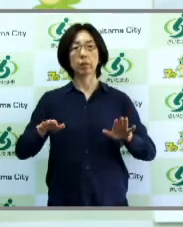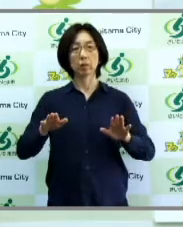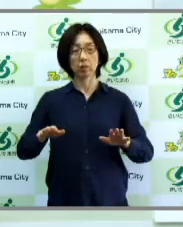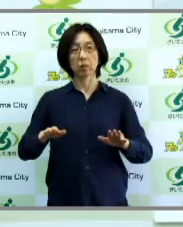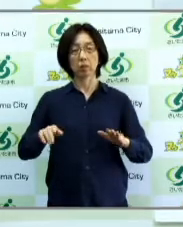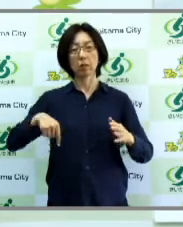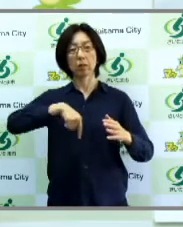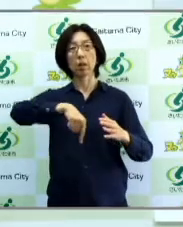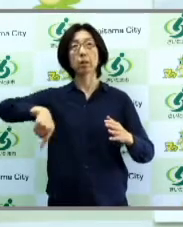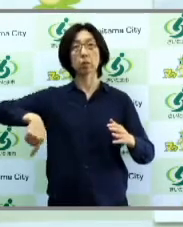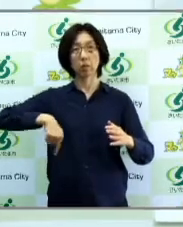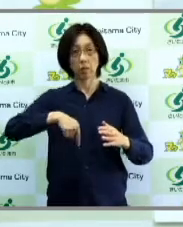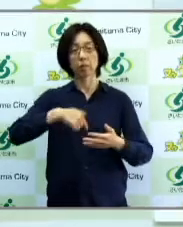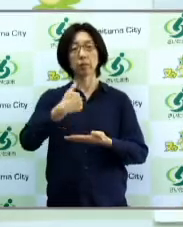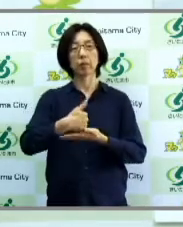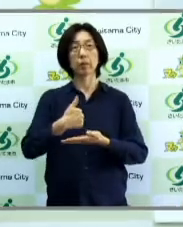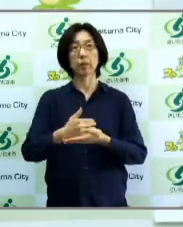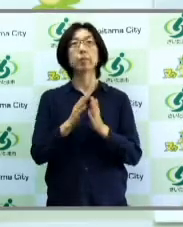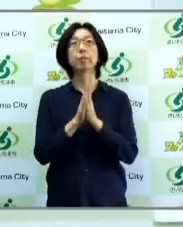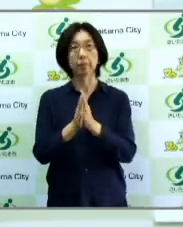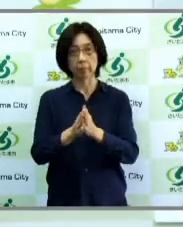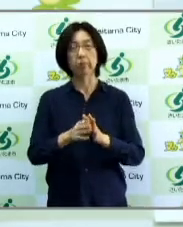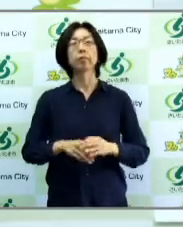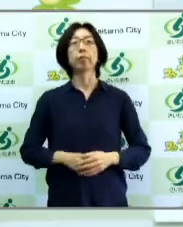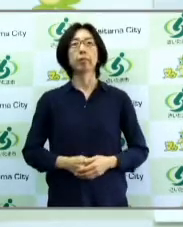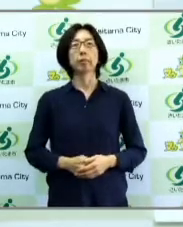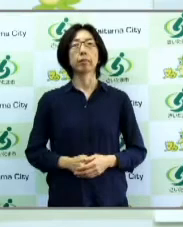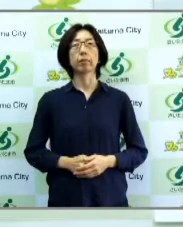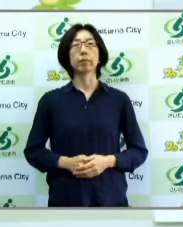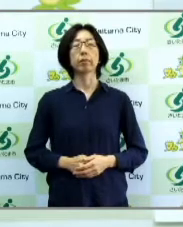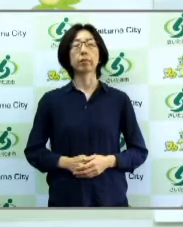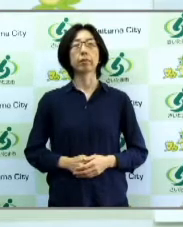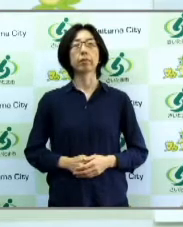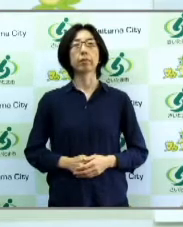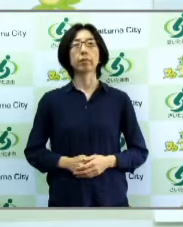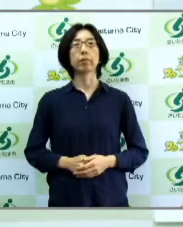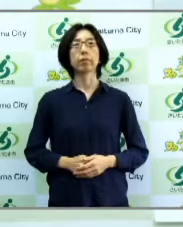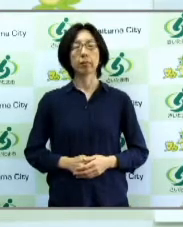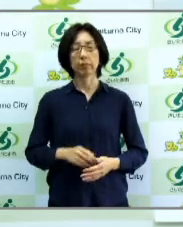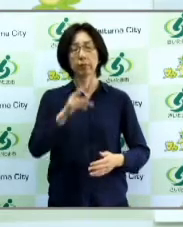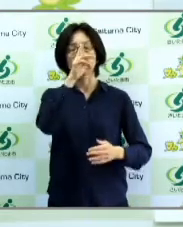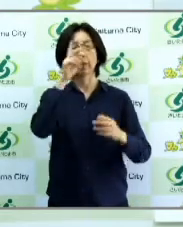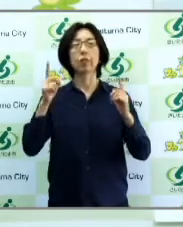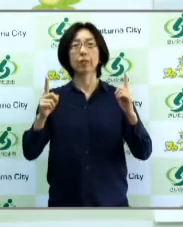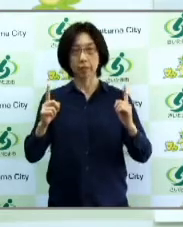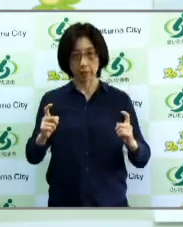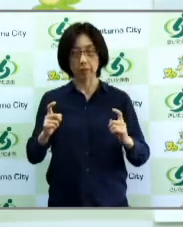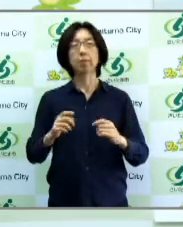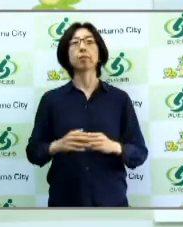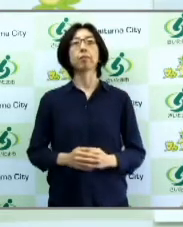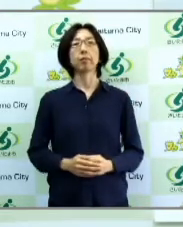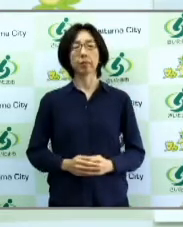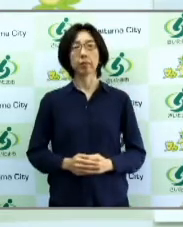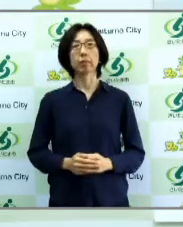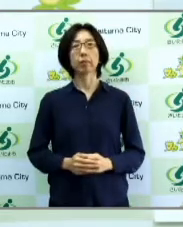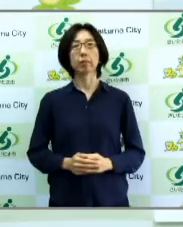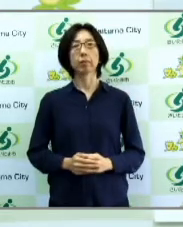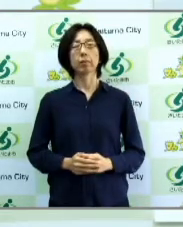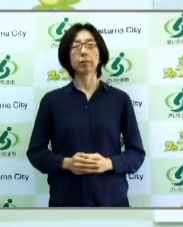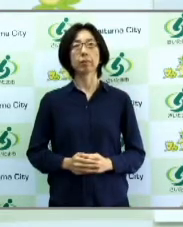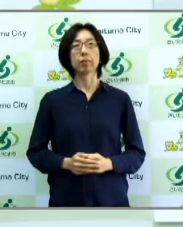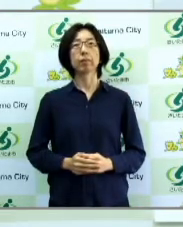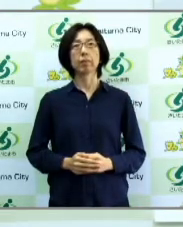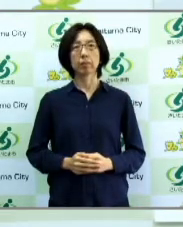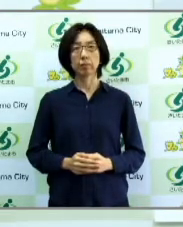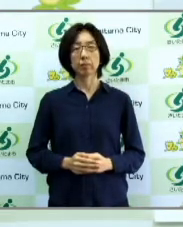見内容につきまして、市長から説明をお願いします。 はい。皆さんこんにちは。まず